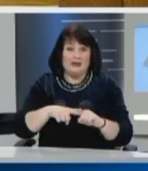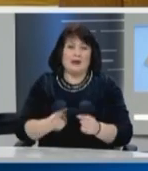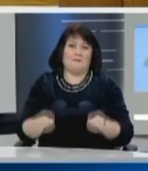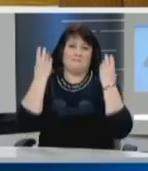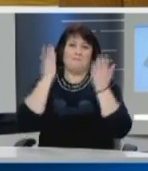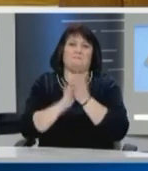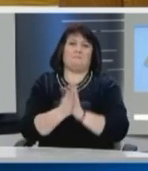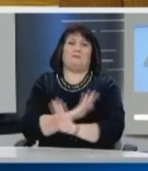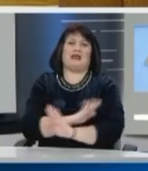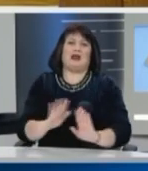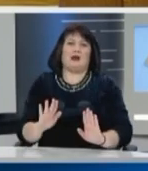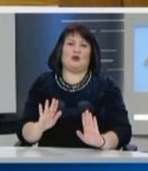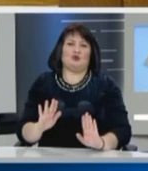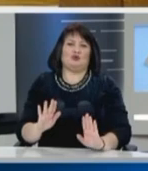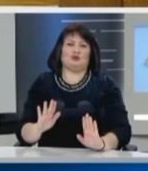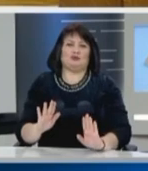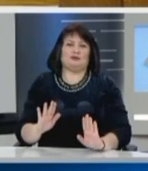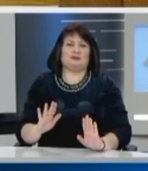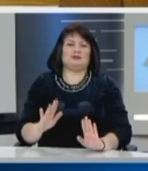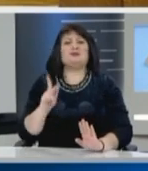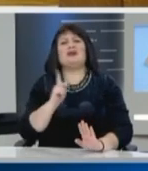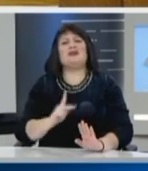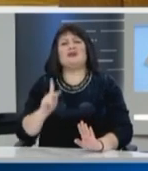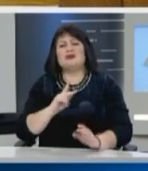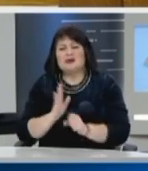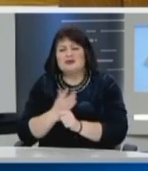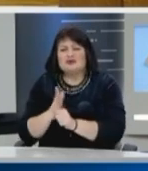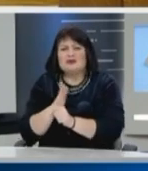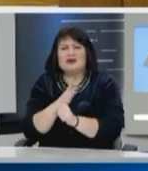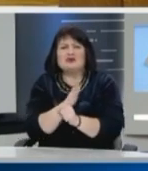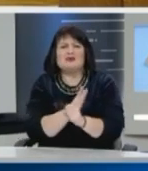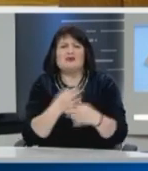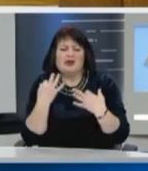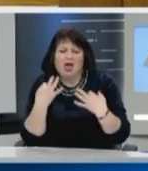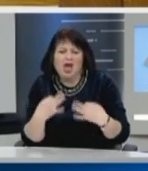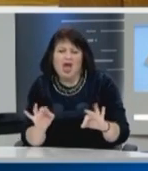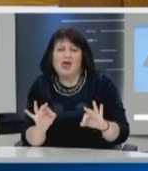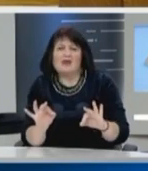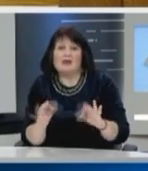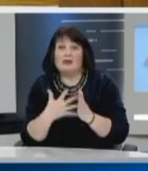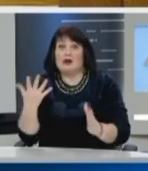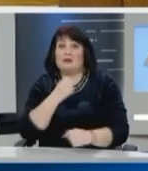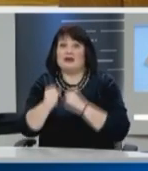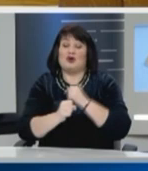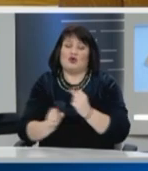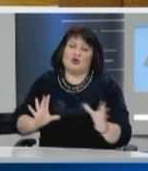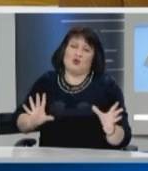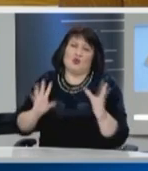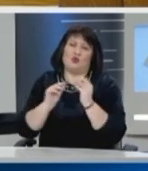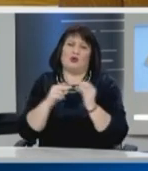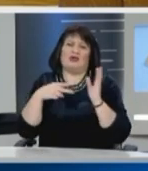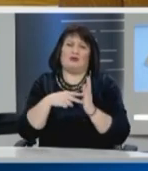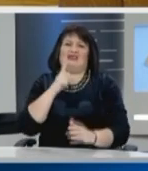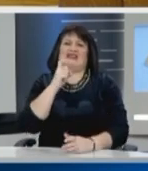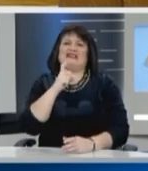της οριστικά την κοινωνική ερήμωση της καταστροφικής 15ετίας από το